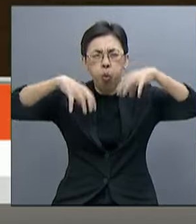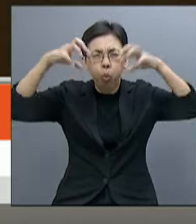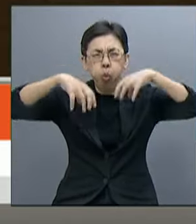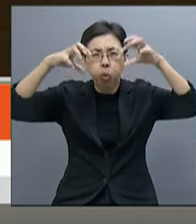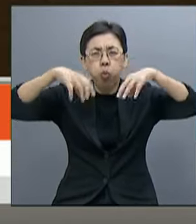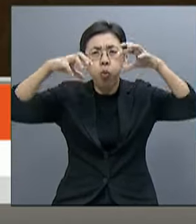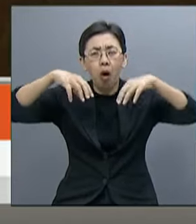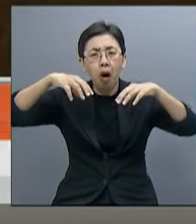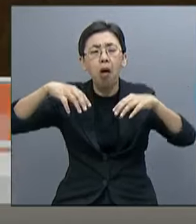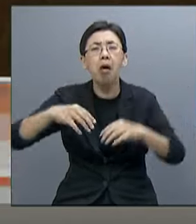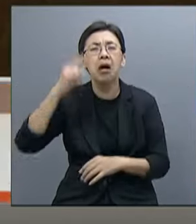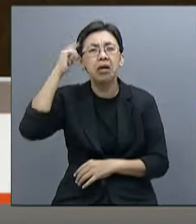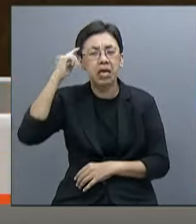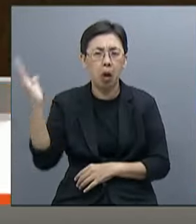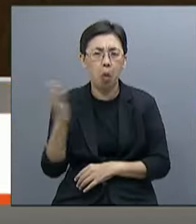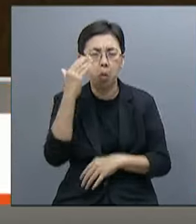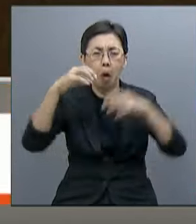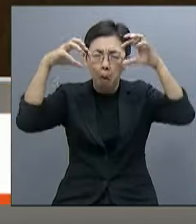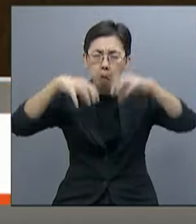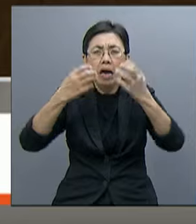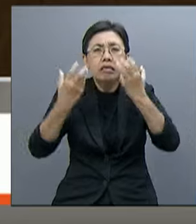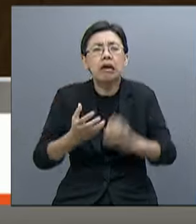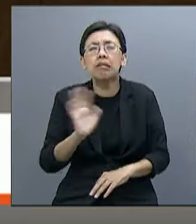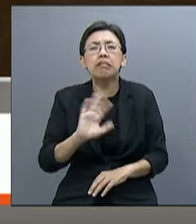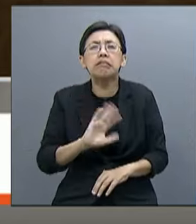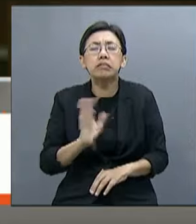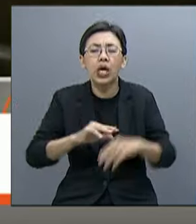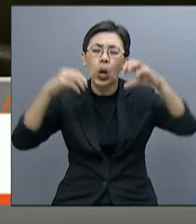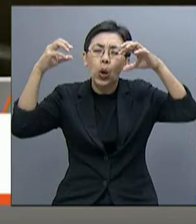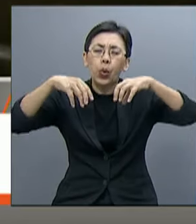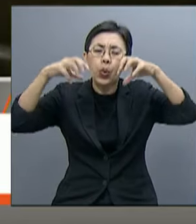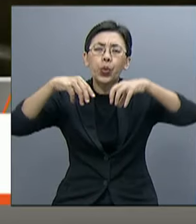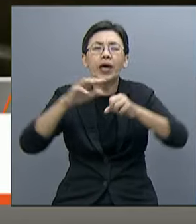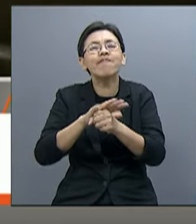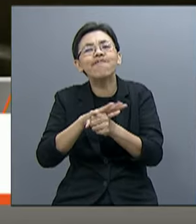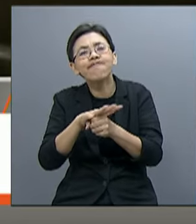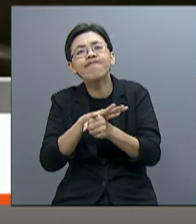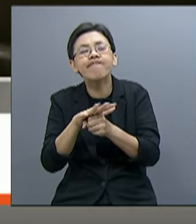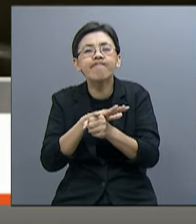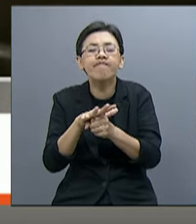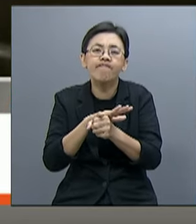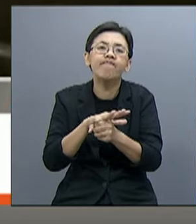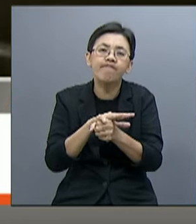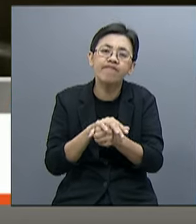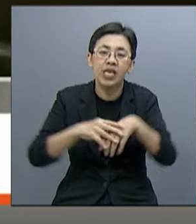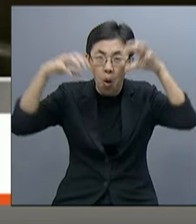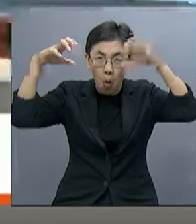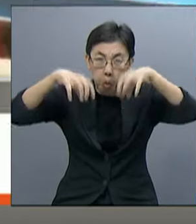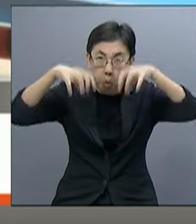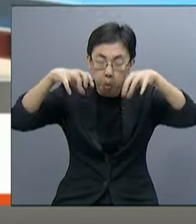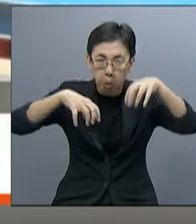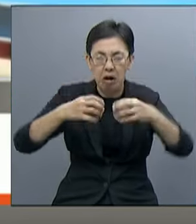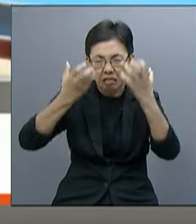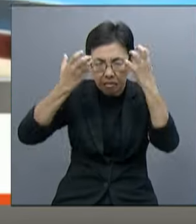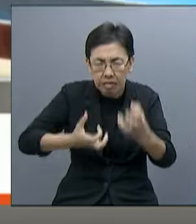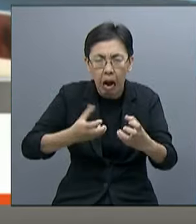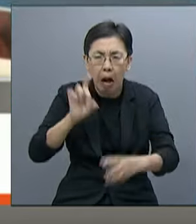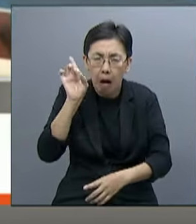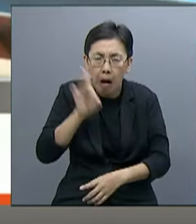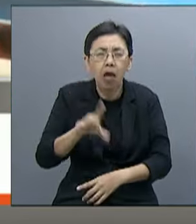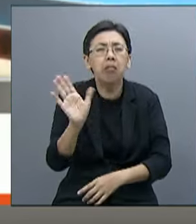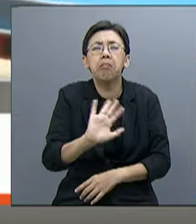ลดขนาดลงด้วยนะครับลงมาอยู่ในระดับที่เรียกว่าเล็กน้อยและปานกลางนะไม่ได้เป็นลานินญารุนแรงนะครับเพ